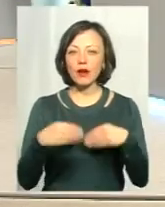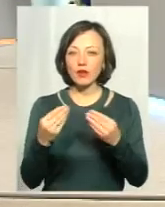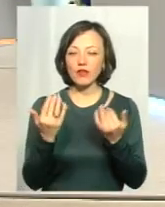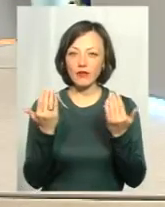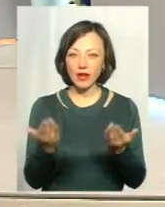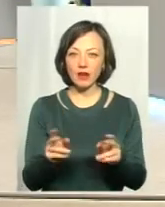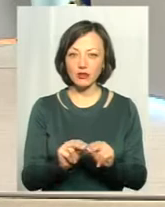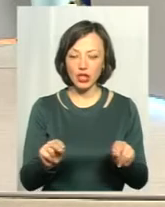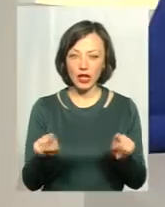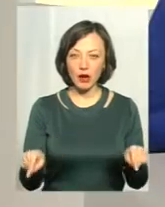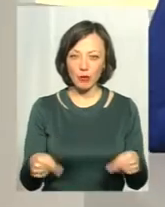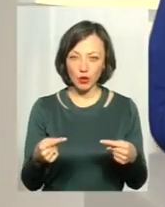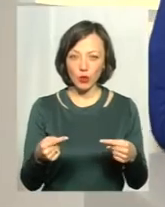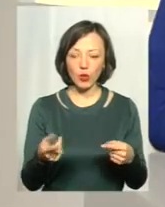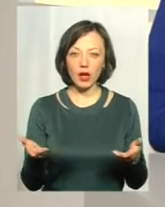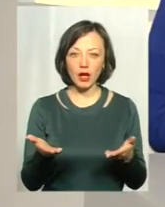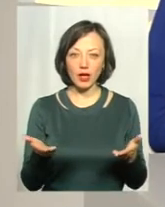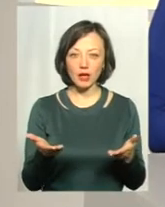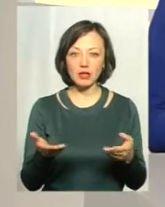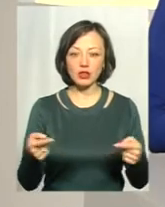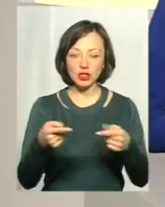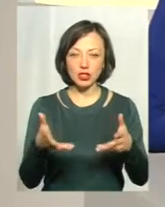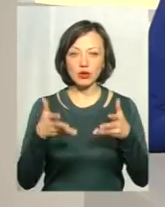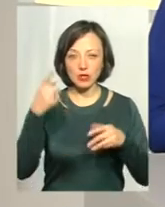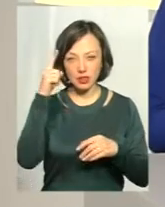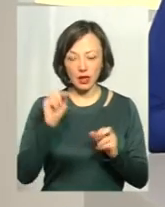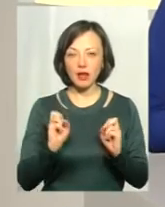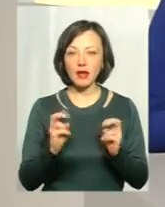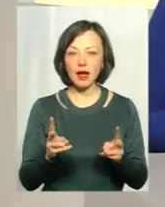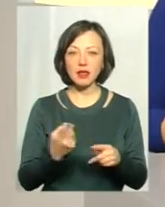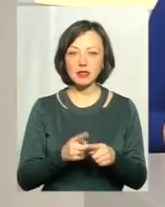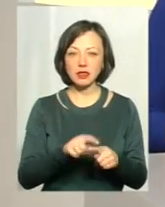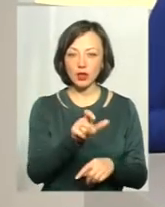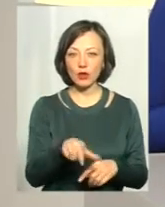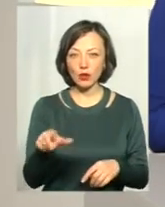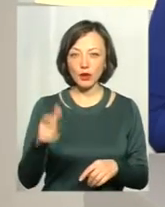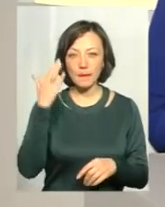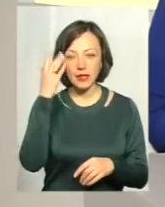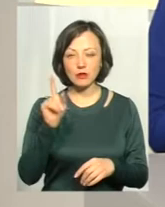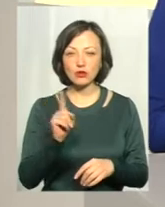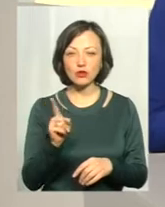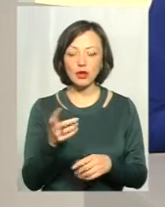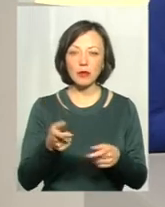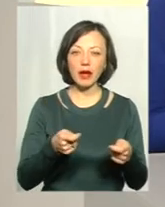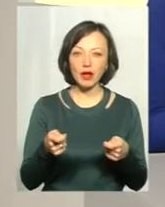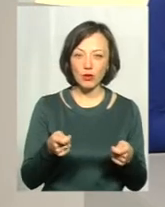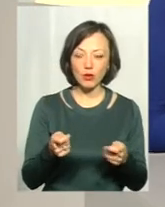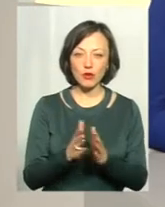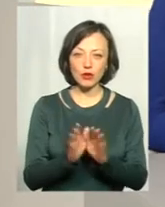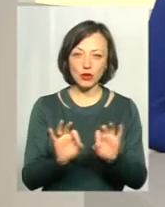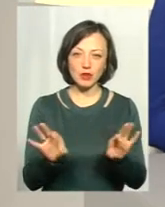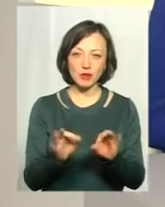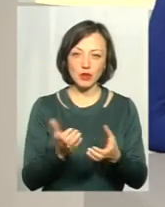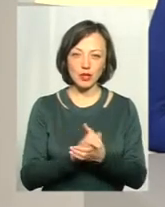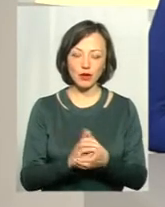як вчитель-реабілітолог, який чітко знає, от як ці люди мислять, що ними керує. Прошу,